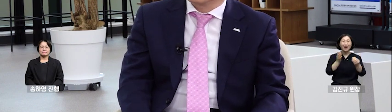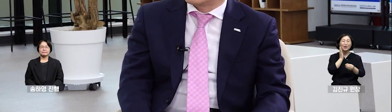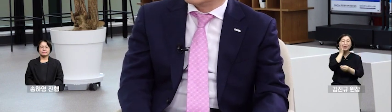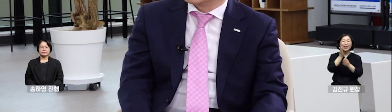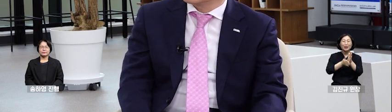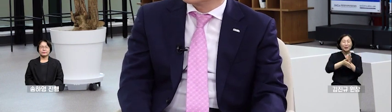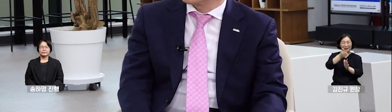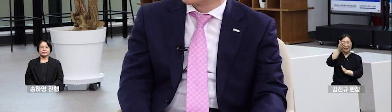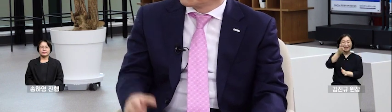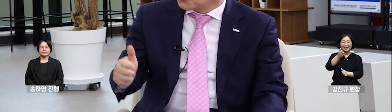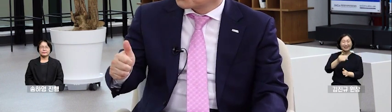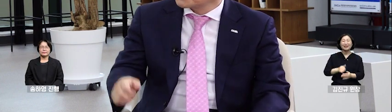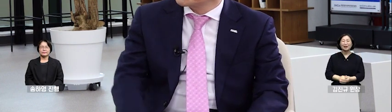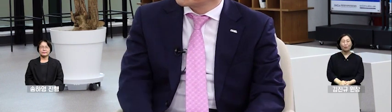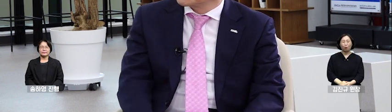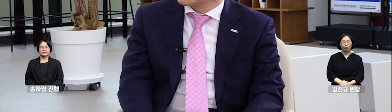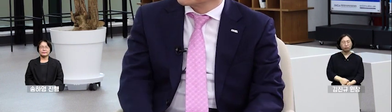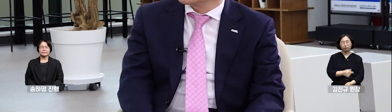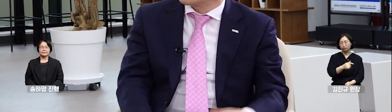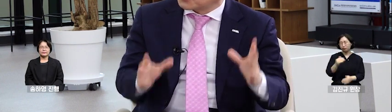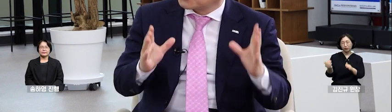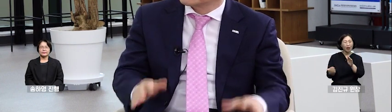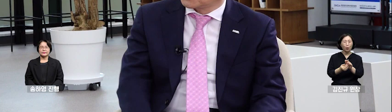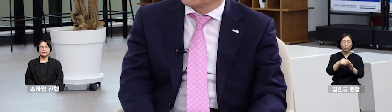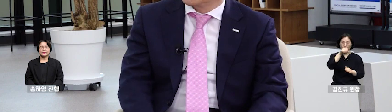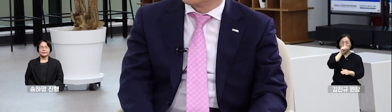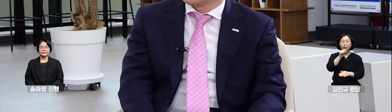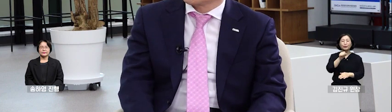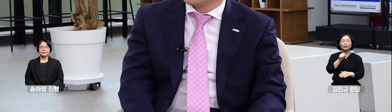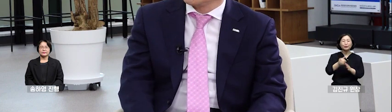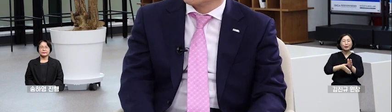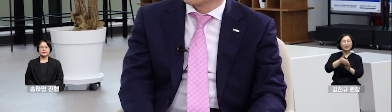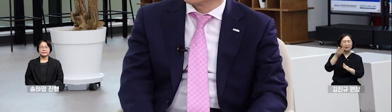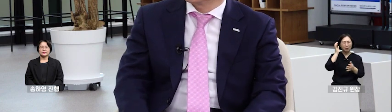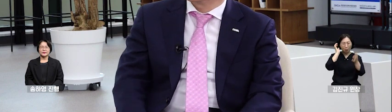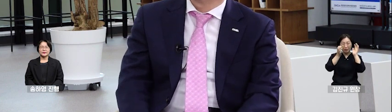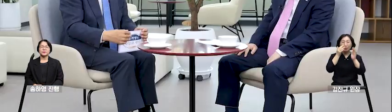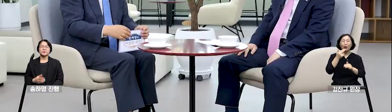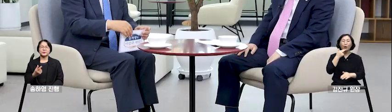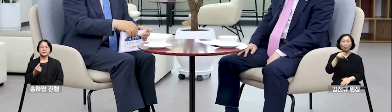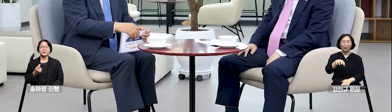환경 만약 이러한 거래 최고의 도시가 성과 복잡하지도 않고